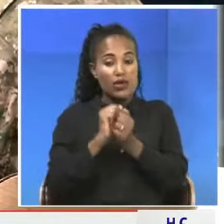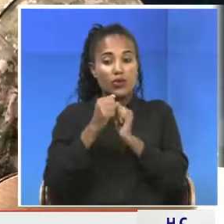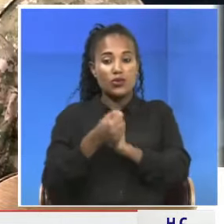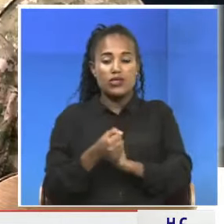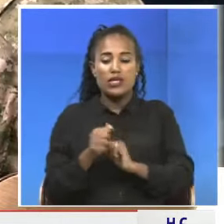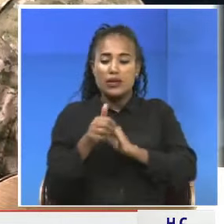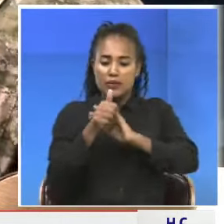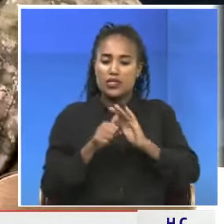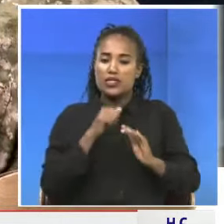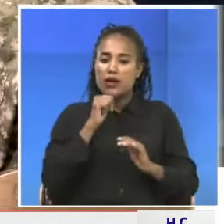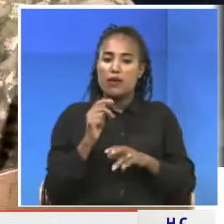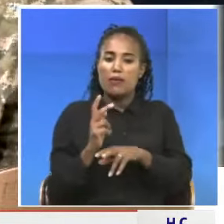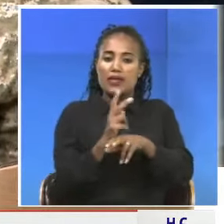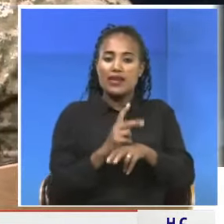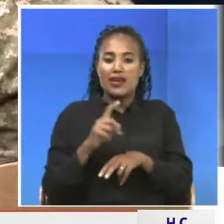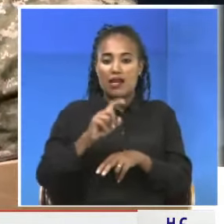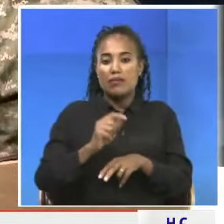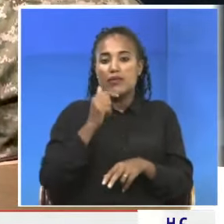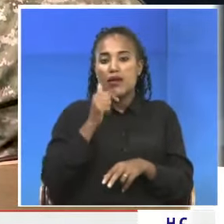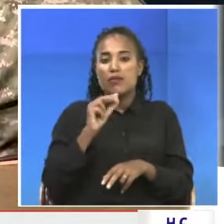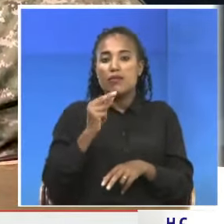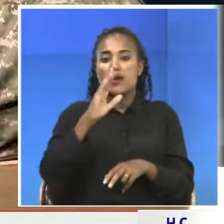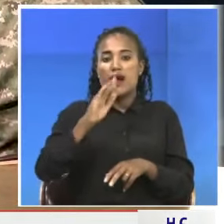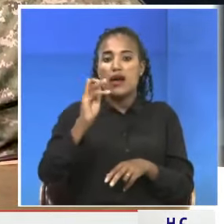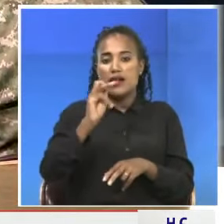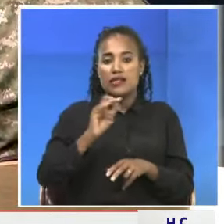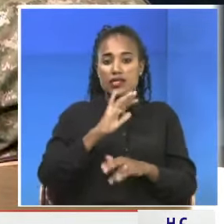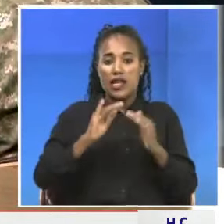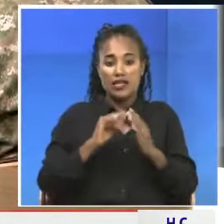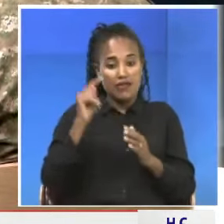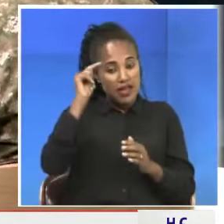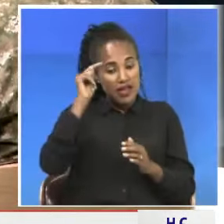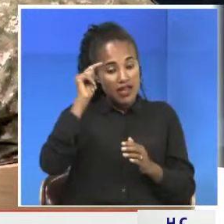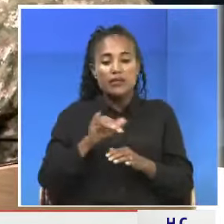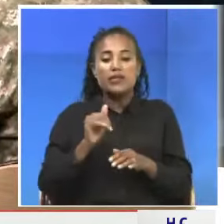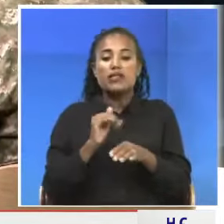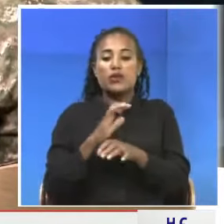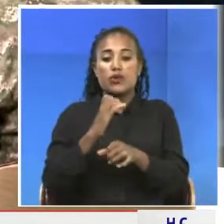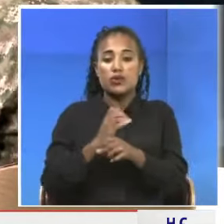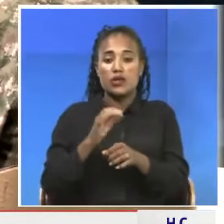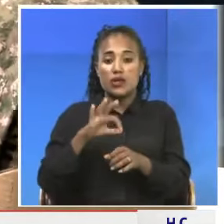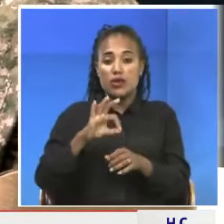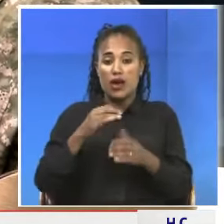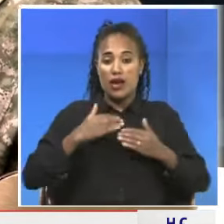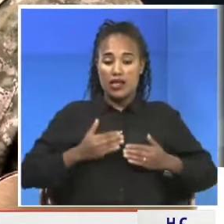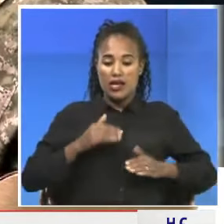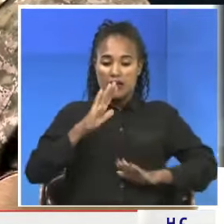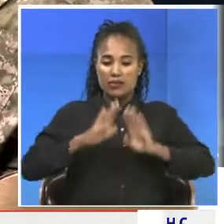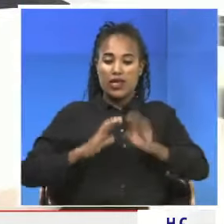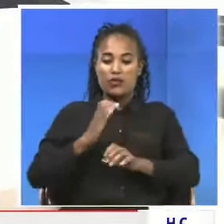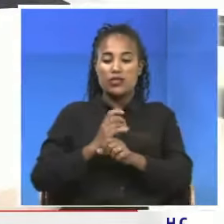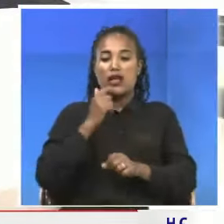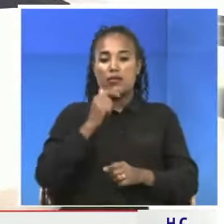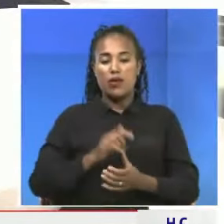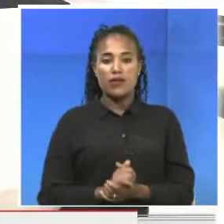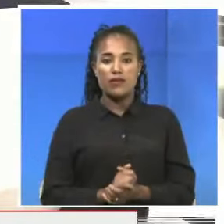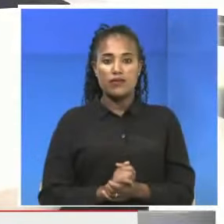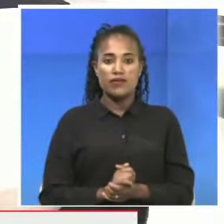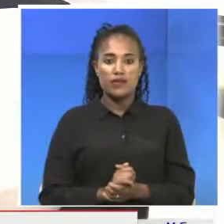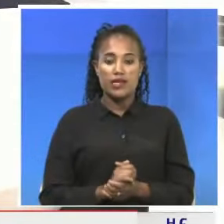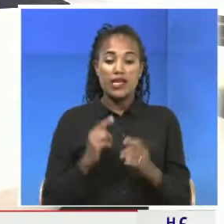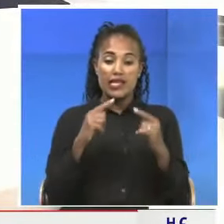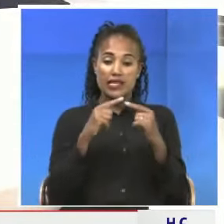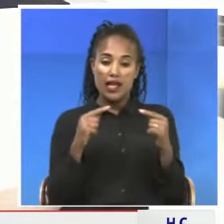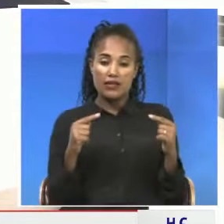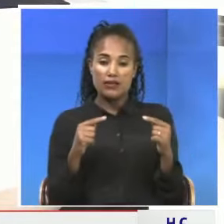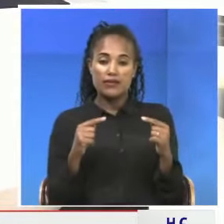ጸጉረ ልውጦች ምሽግ እንዳይሆን መጠንቀቅ አለበት ያሉት ብርጋዴር ጀነራል ተፈራ ተመሳሳይ ተልእኮ ይዘው በተገኙ አካላት ላይ እርምጃ ይወሰዳል ብለዋል።